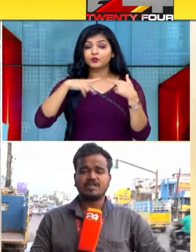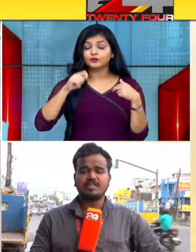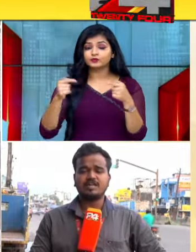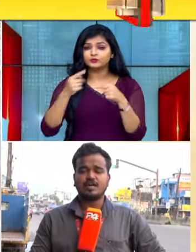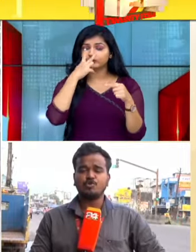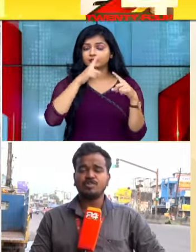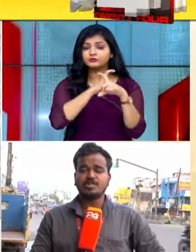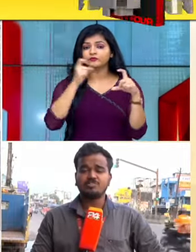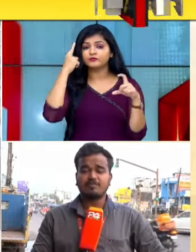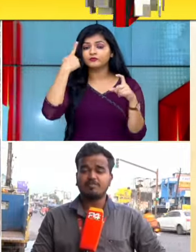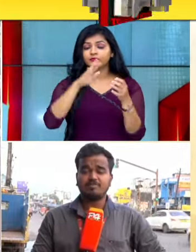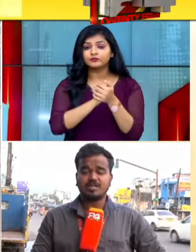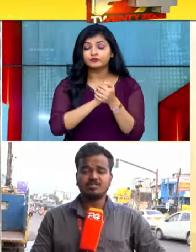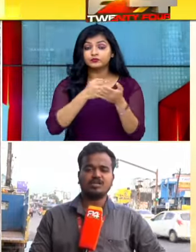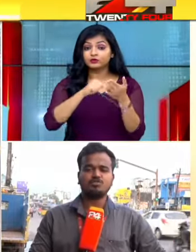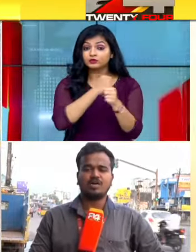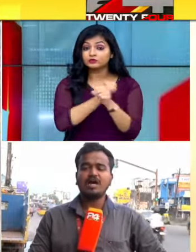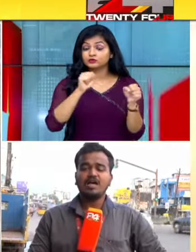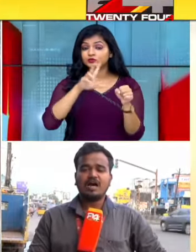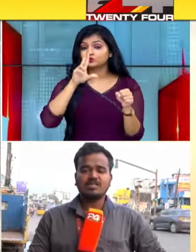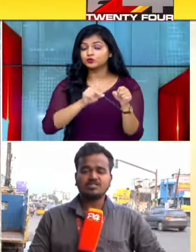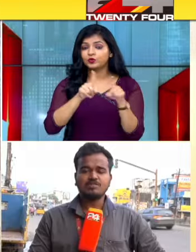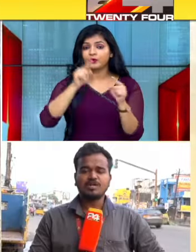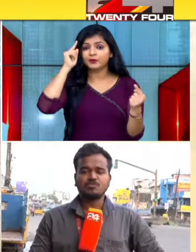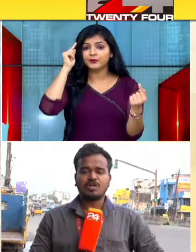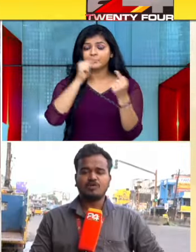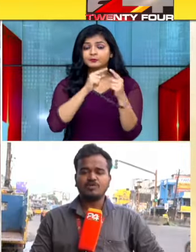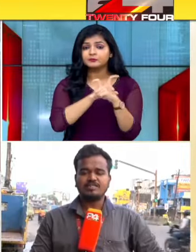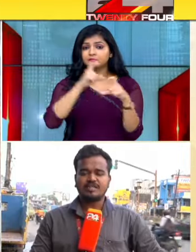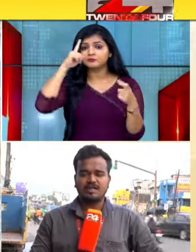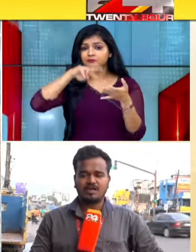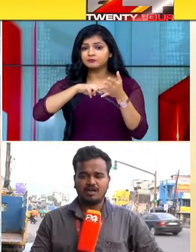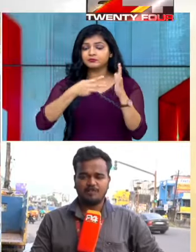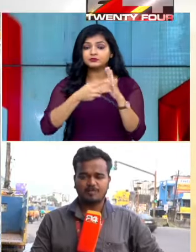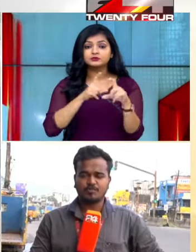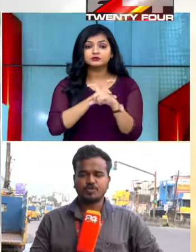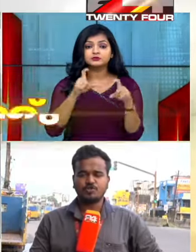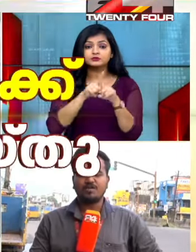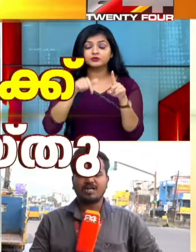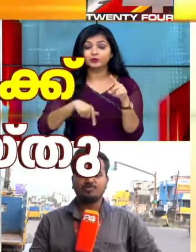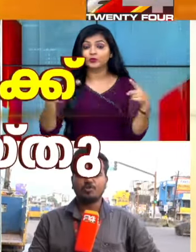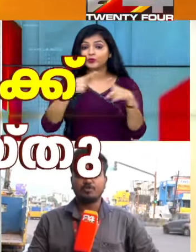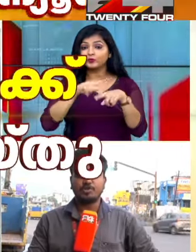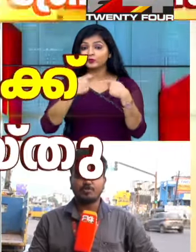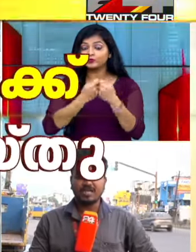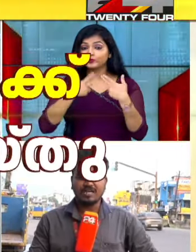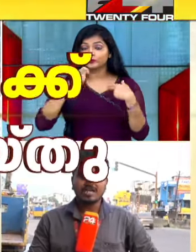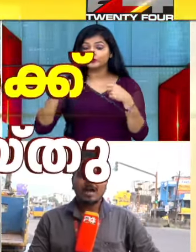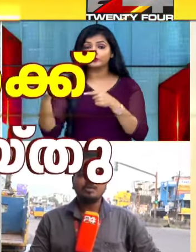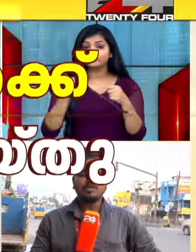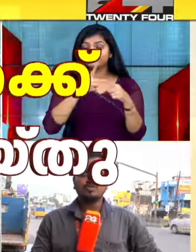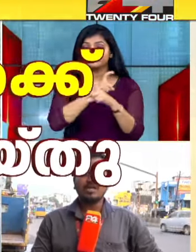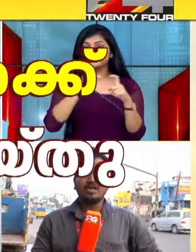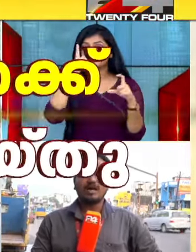അത് വ്യക്തമായതാണ്. കാരണം ഒരു നിലയ്ക്കും ജാമ്യം ലഭിക്കരുത് എന്നുള്ള കൃത്യമായിട്ടുള്ള ഒരു രീതിക്കാണ് പബ്ലിക് പ്രോസിക്യൂട്ടറുടെ വാദം മുന്നോട്ട് പോയത്. ഒപ്പം